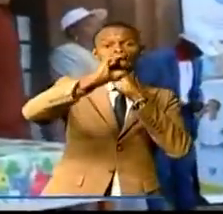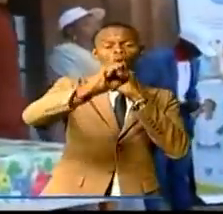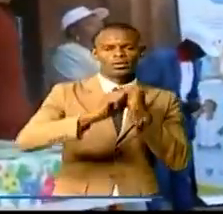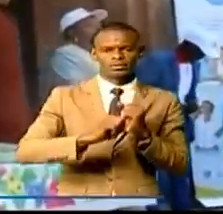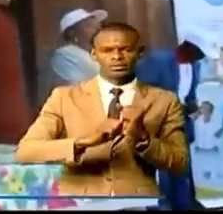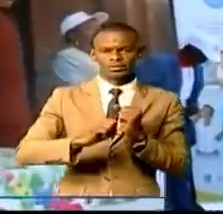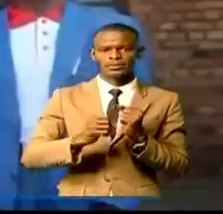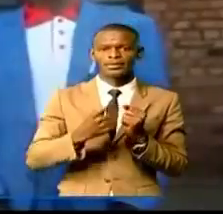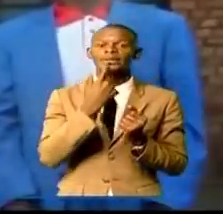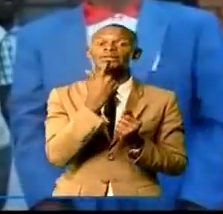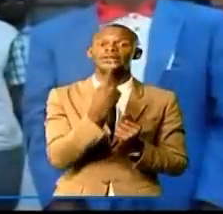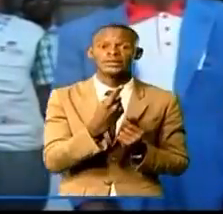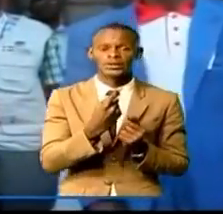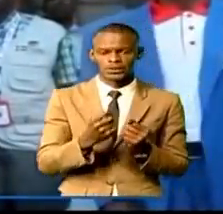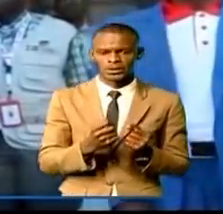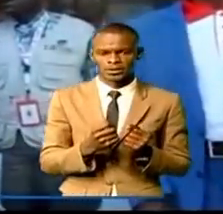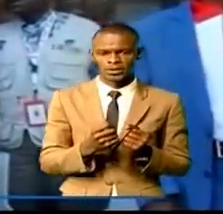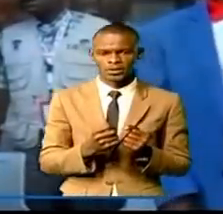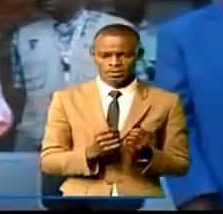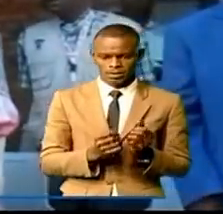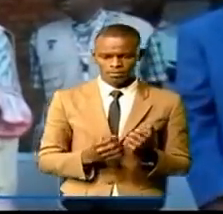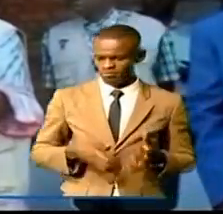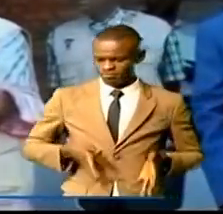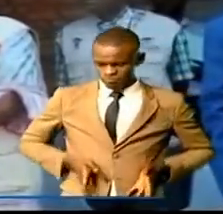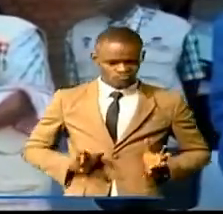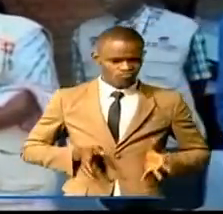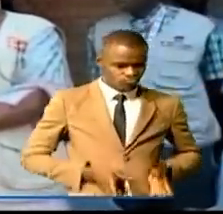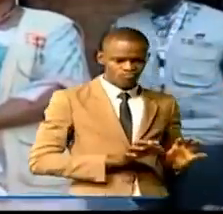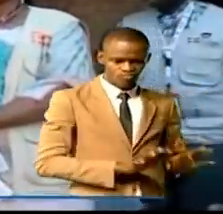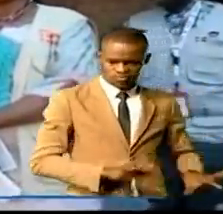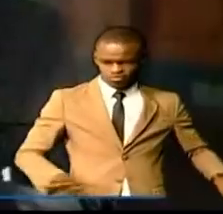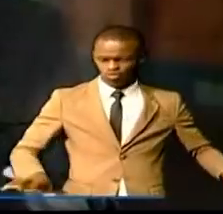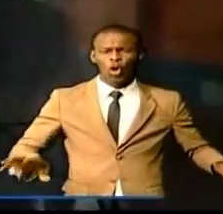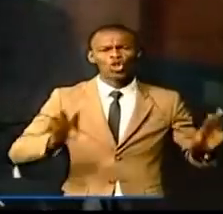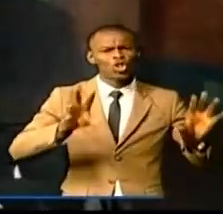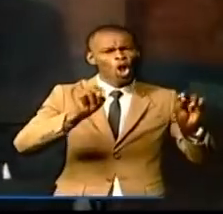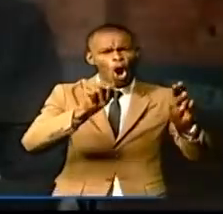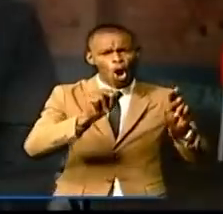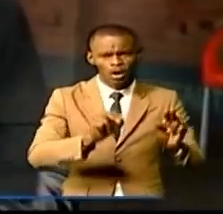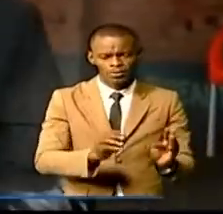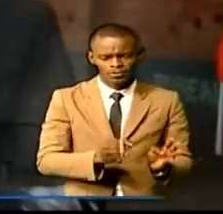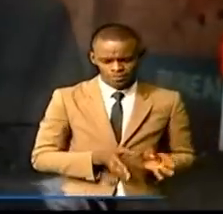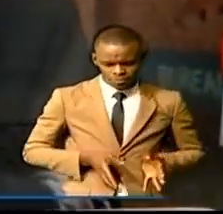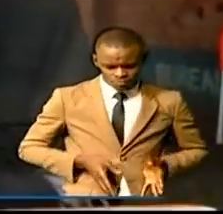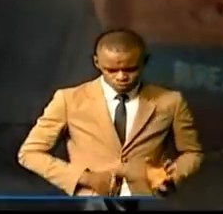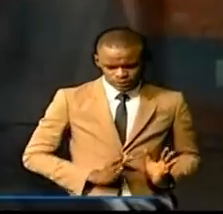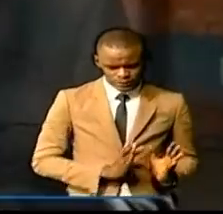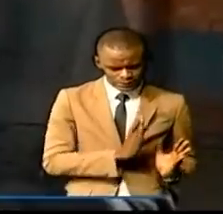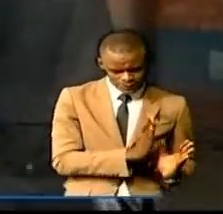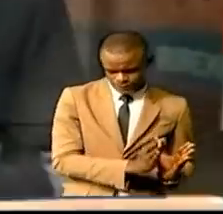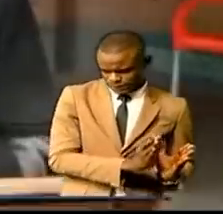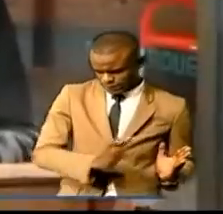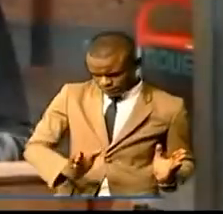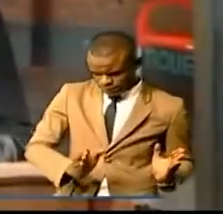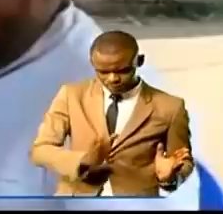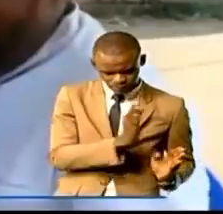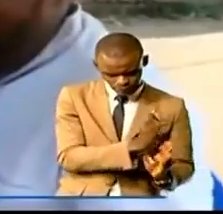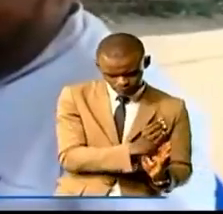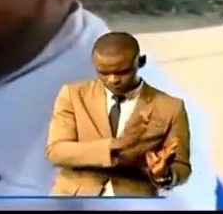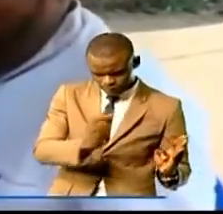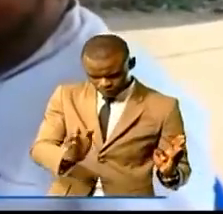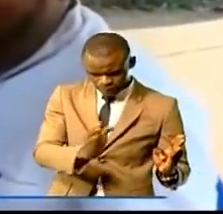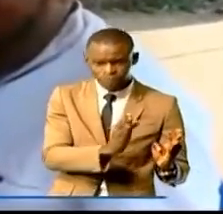et améliorer le standard plateau technique des maternités. Propos du vice-gouverneur et gouverneur intérimaire de la province du Kassai,